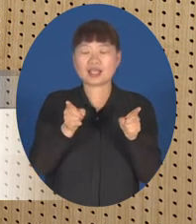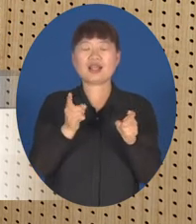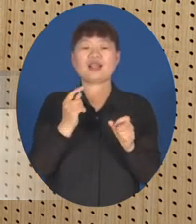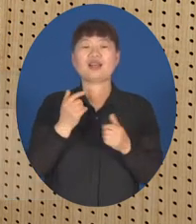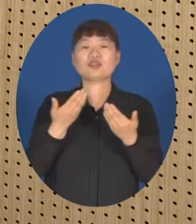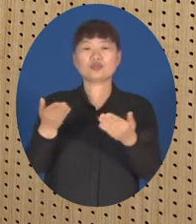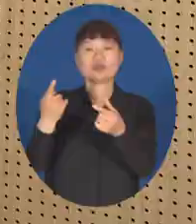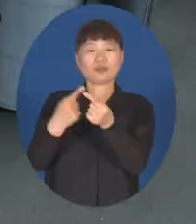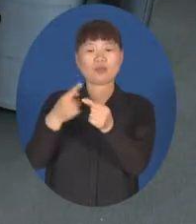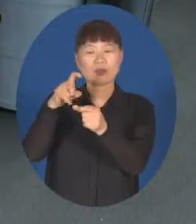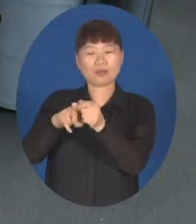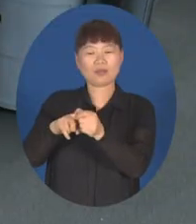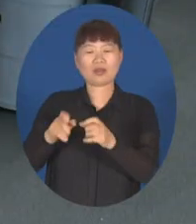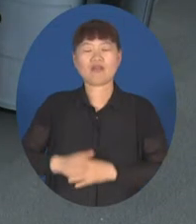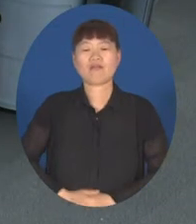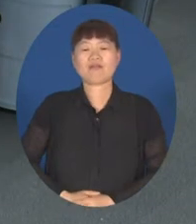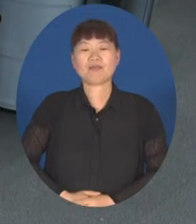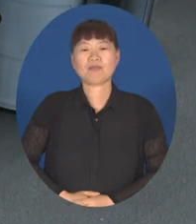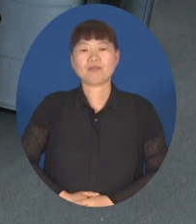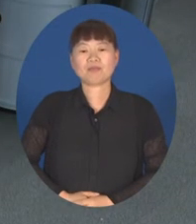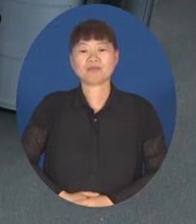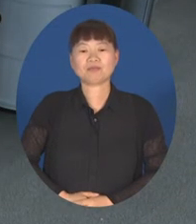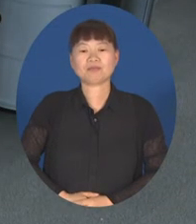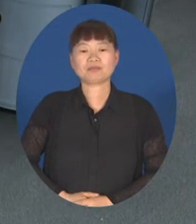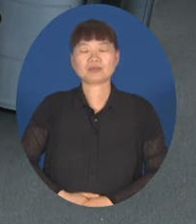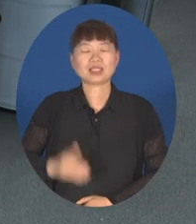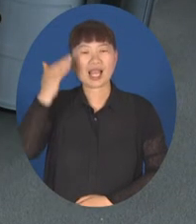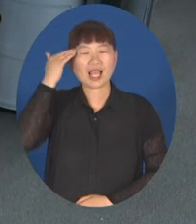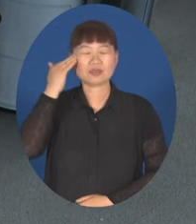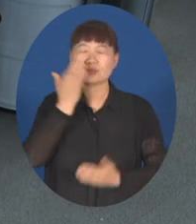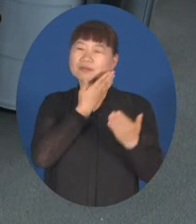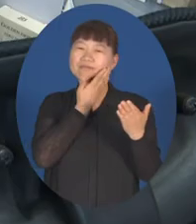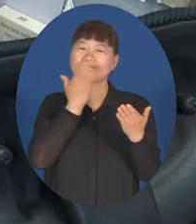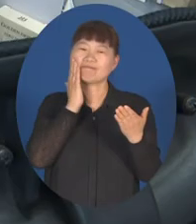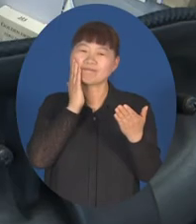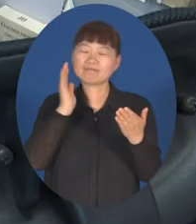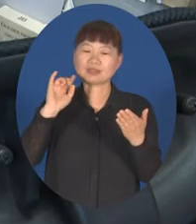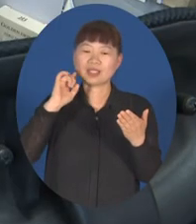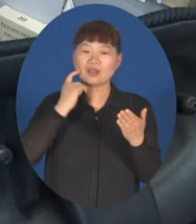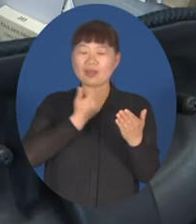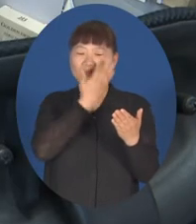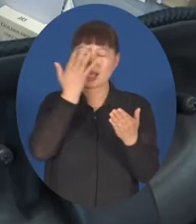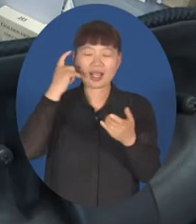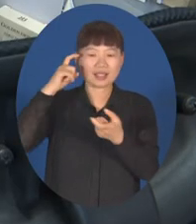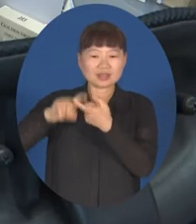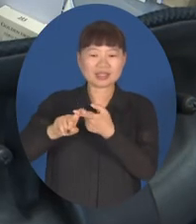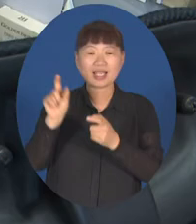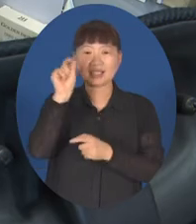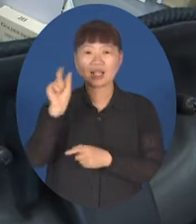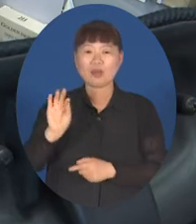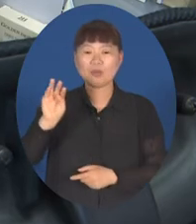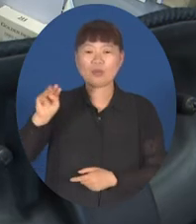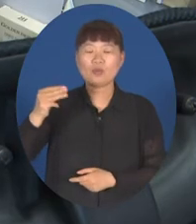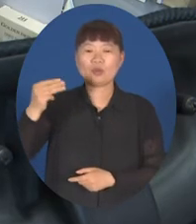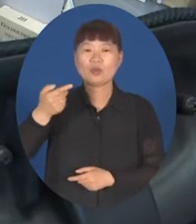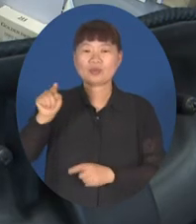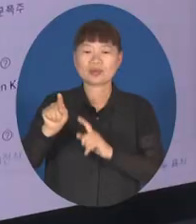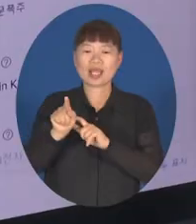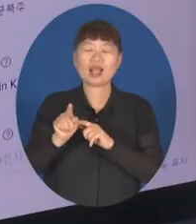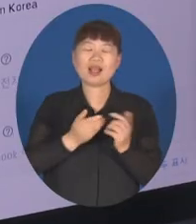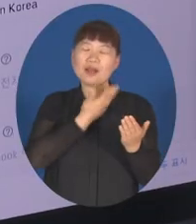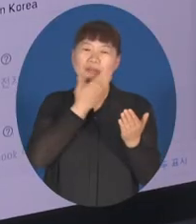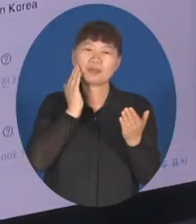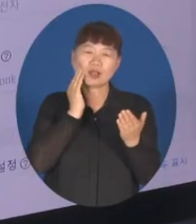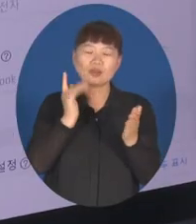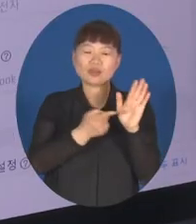일단 첫 번째 목표고. K-뷰티에 대한 관심이 높아지고 있는 가운데 이탈리아 볼로냐 미용 전시회를 발판으로 도내